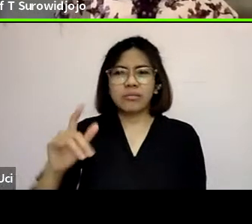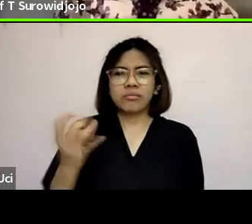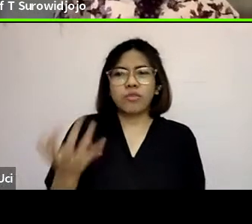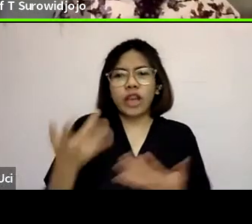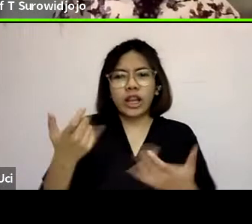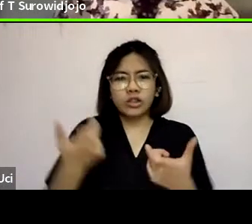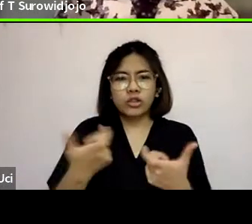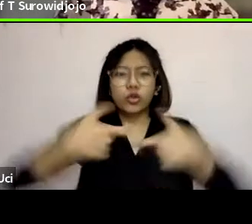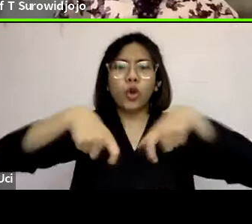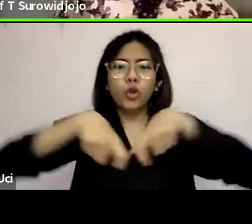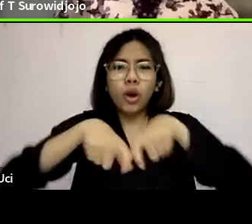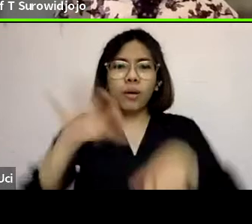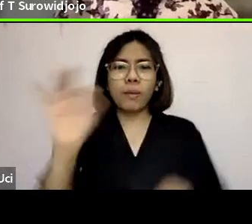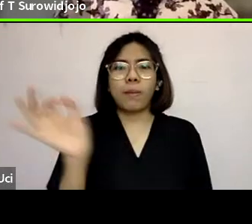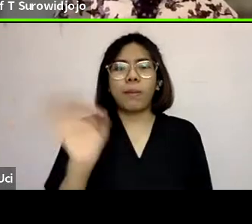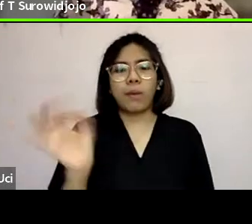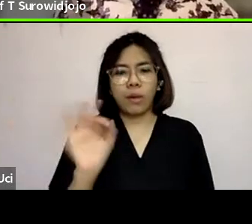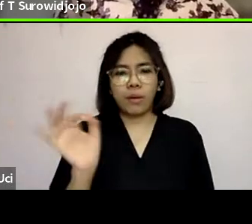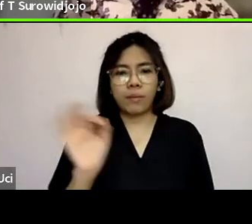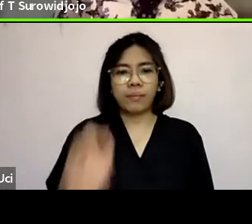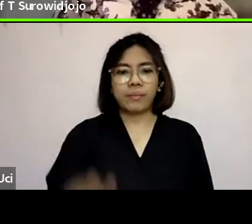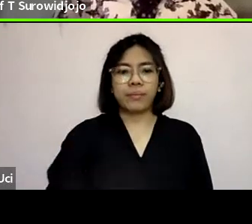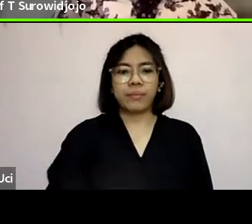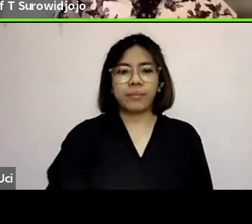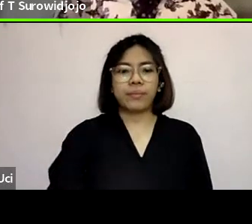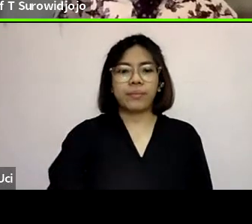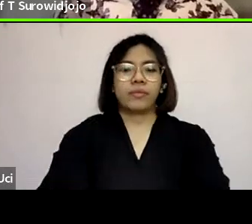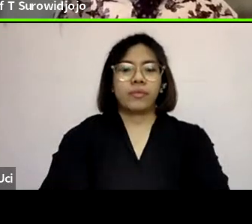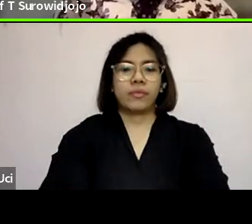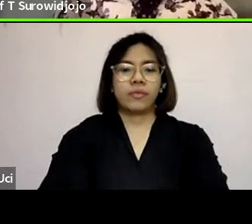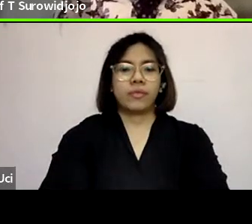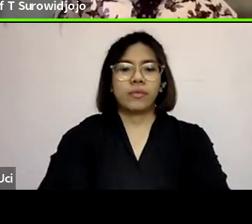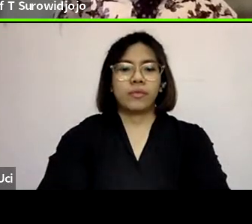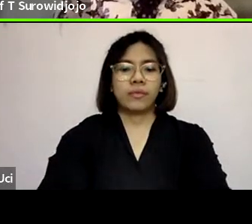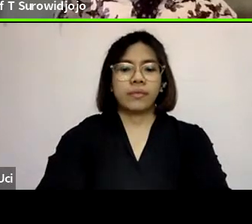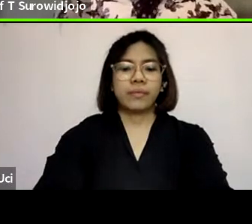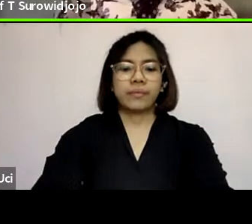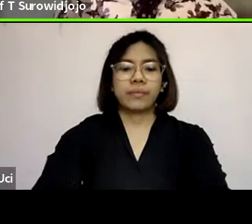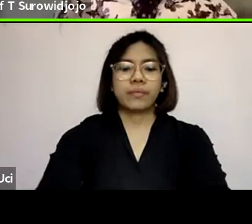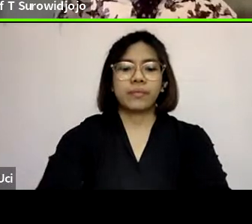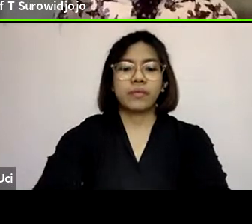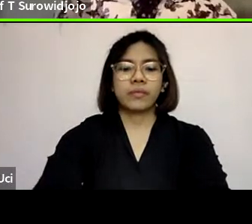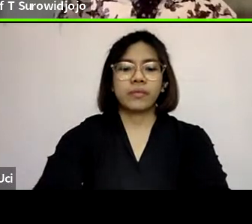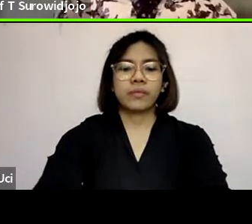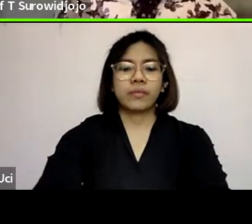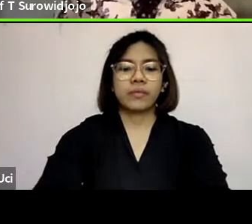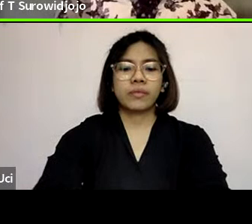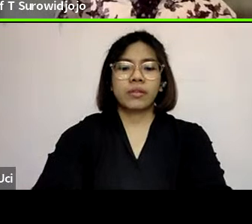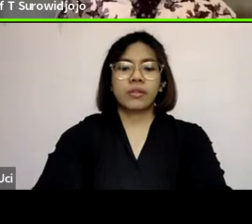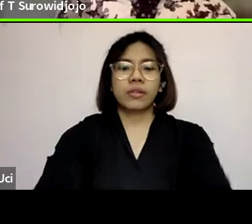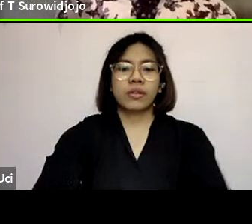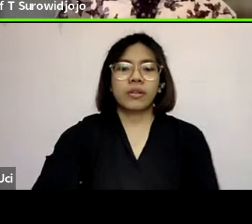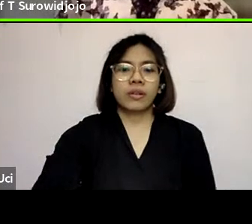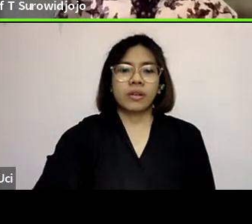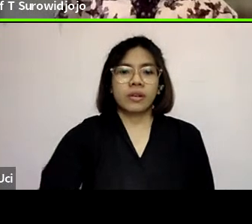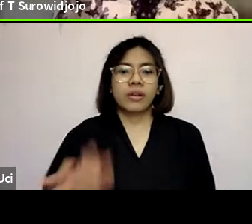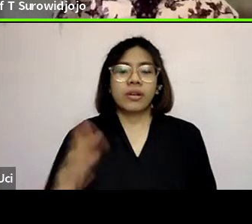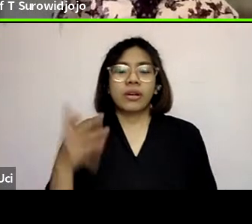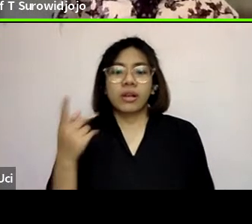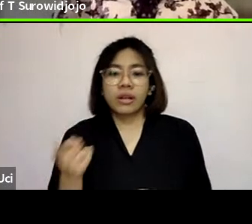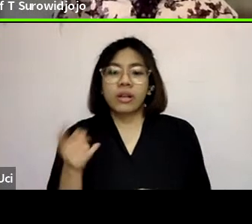demikian jualan penegakan hukum itu banyak sekarang perkara pidana yang muncul karena penggunaan bahasa kalimat dan